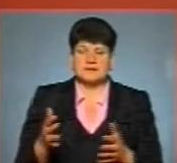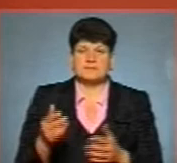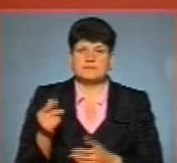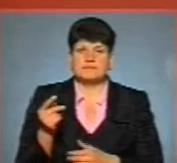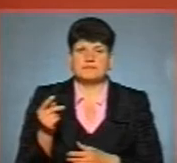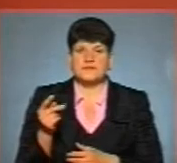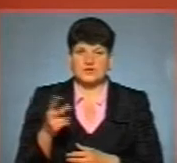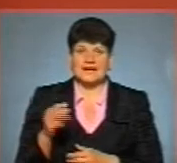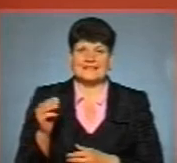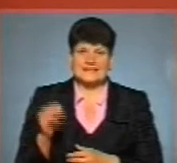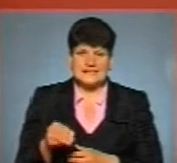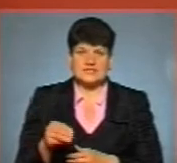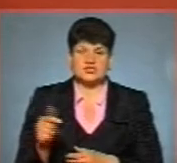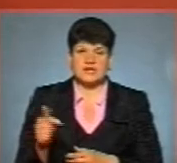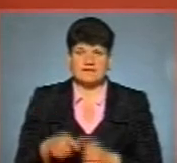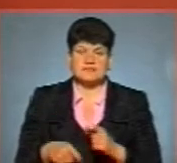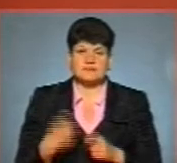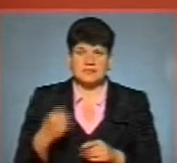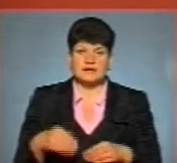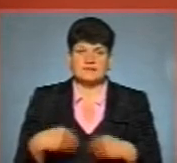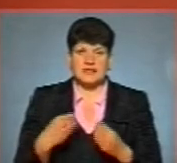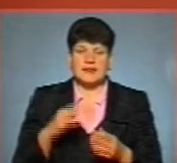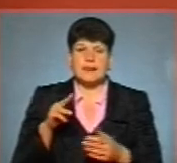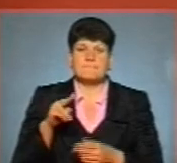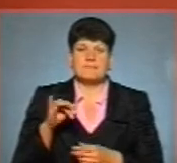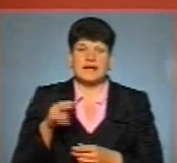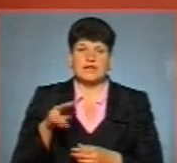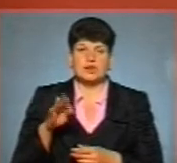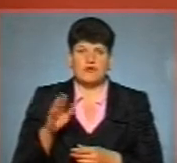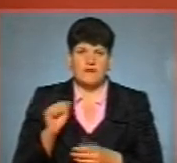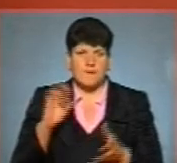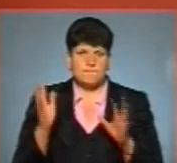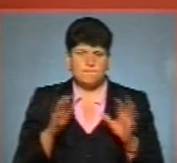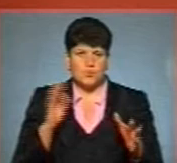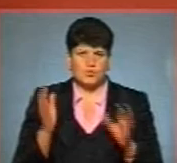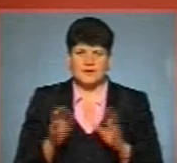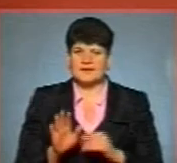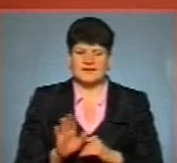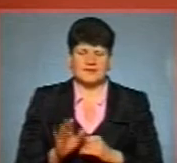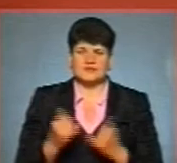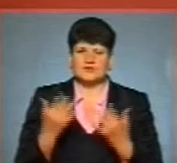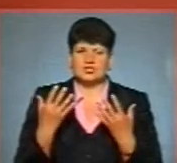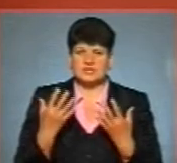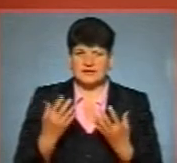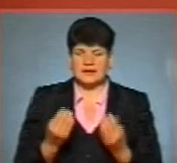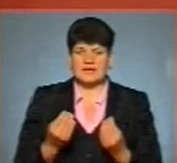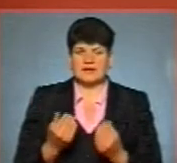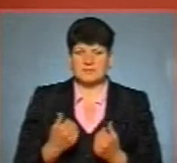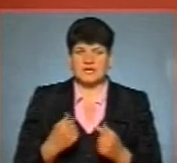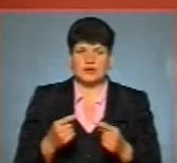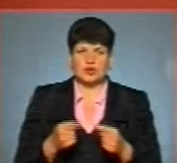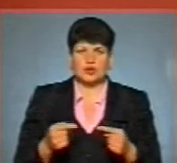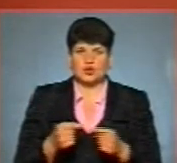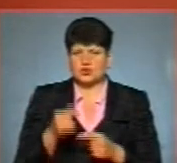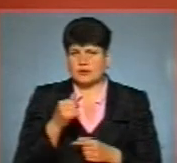півтора тисяч гривень, напевно, так, збитків завдала пилова буря. Уточніть, скільки це? Ні, ну, на сьогоднішній день ми точно не